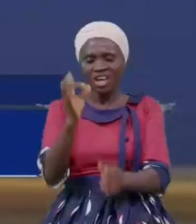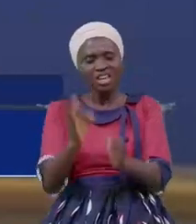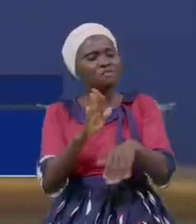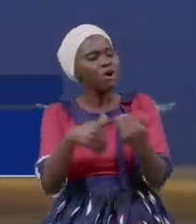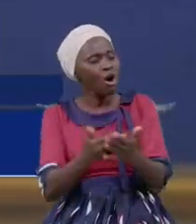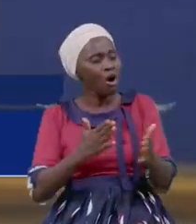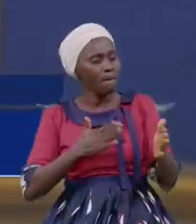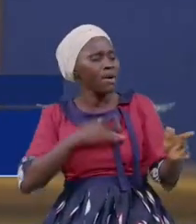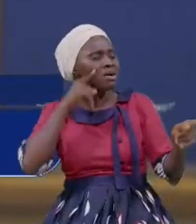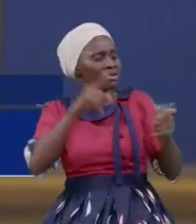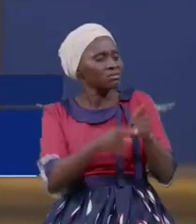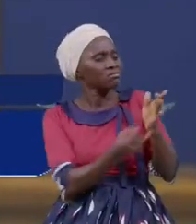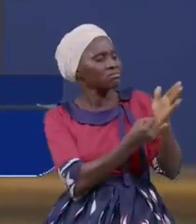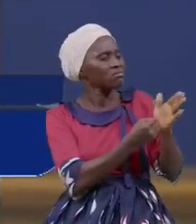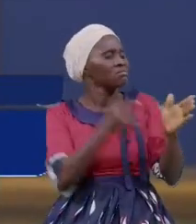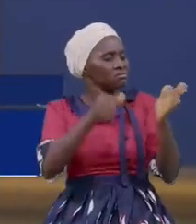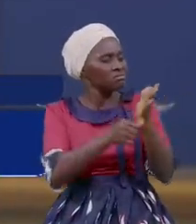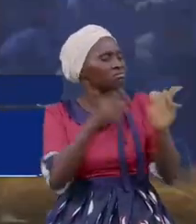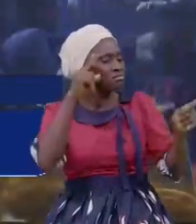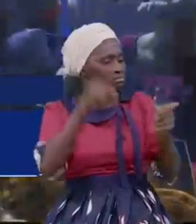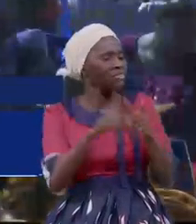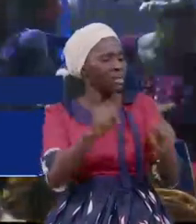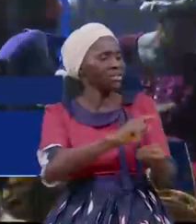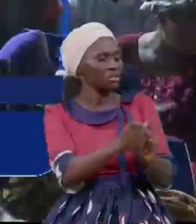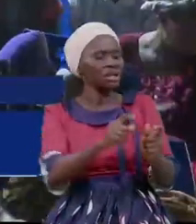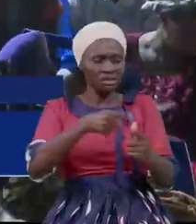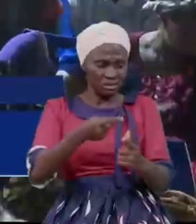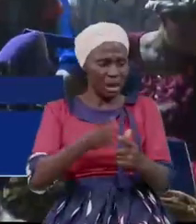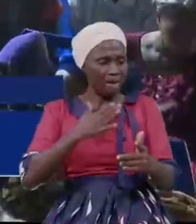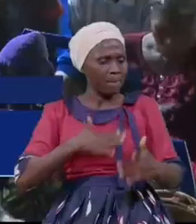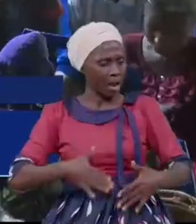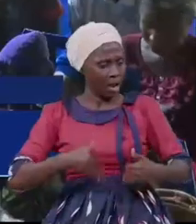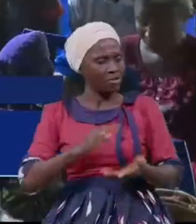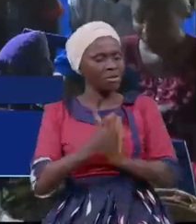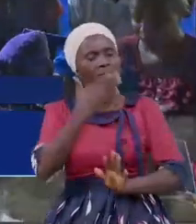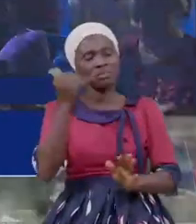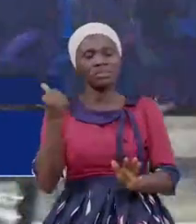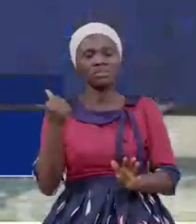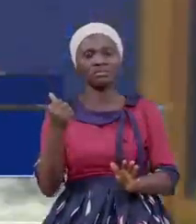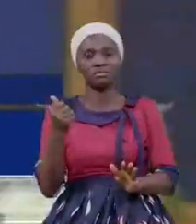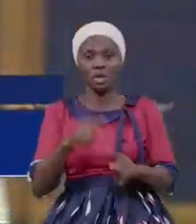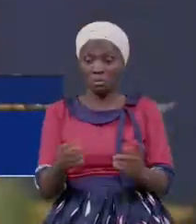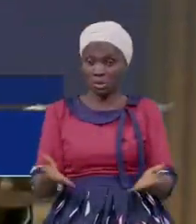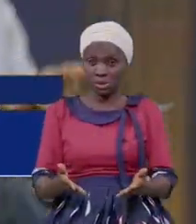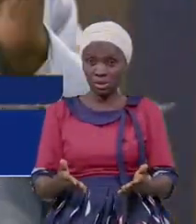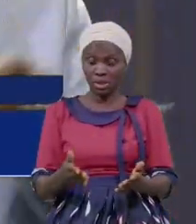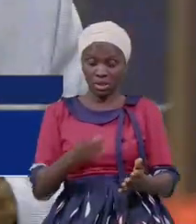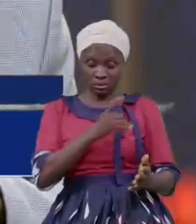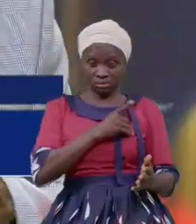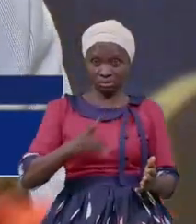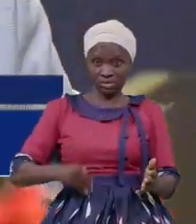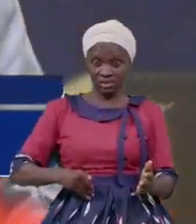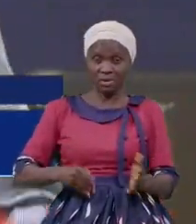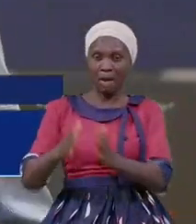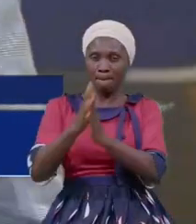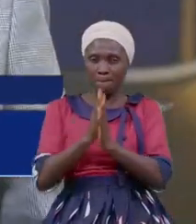les frères et sœurs s'il peuvent changer ah la vie sera très facile pour toi mais David a fait cette prière